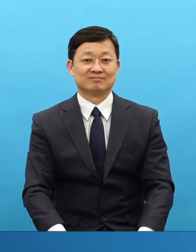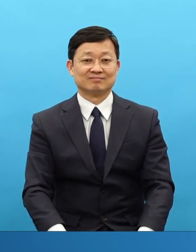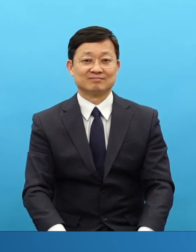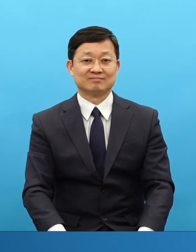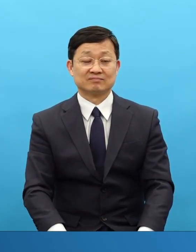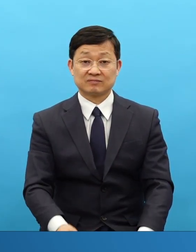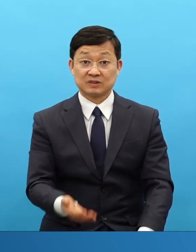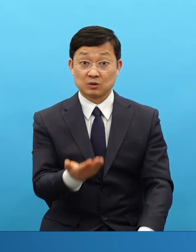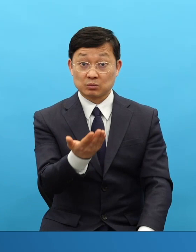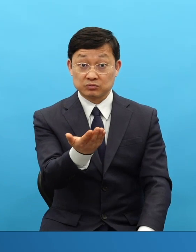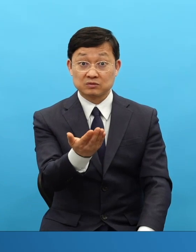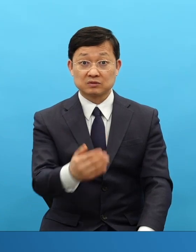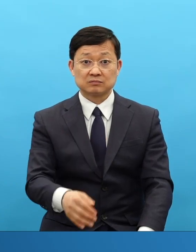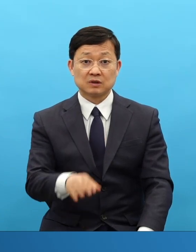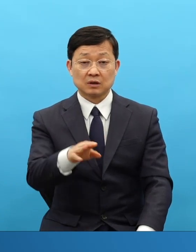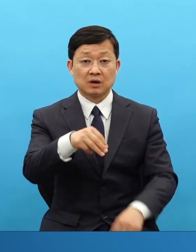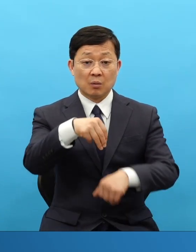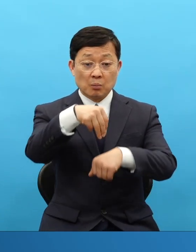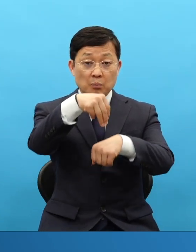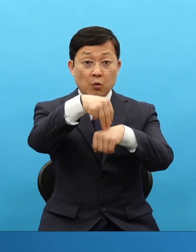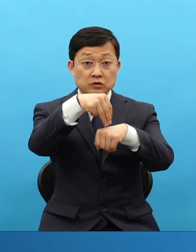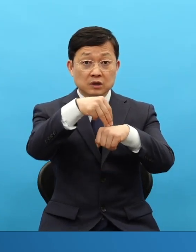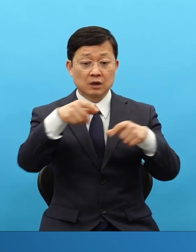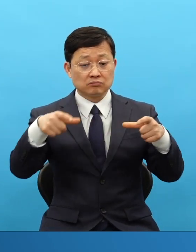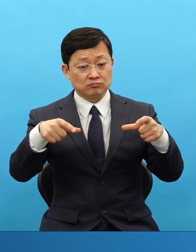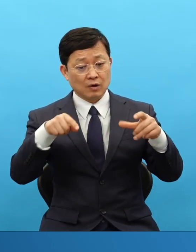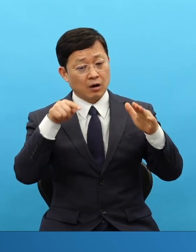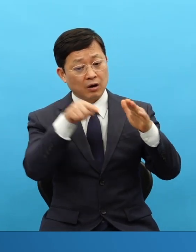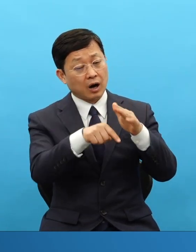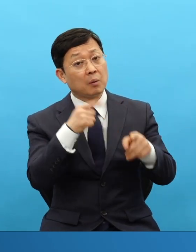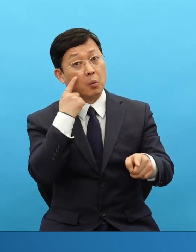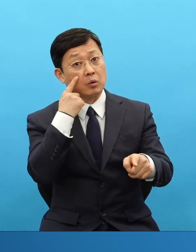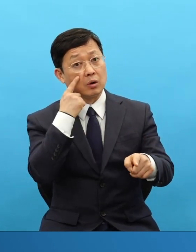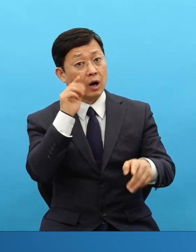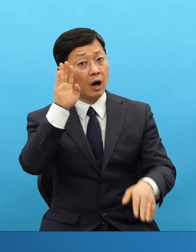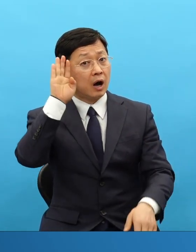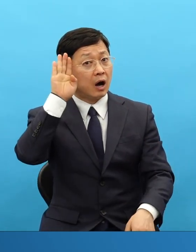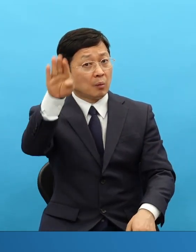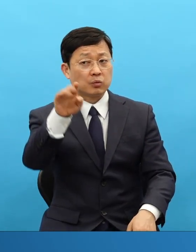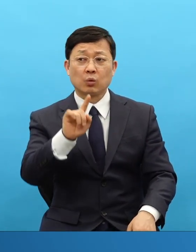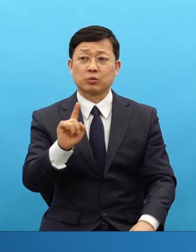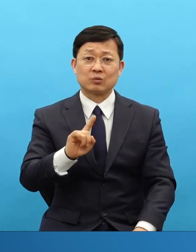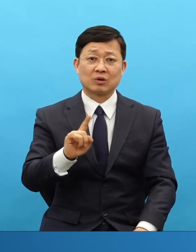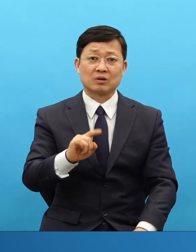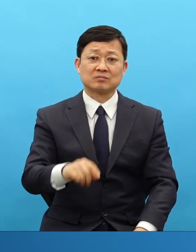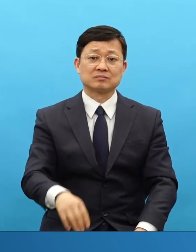여기 보면요 무슬림을 지금 한번 보세요如果我们实际看一下 무슬림 앞으로 앞으로 어떻게 되겠죠 어떻게 되겠죠